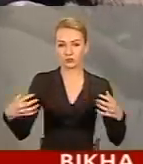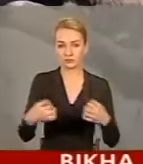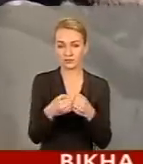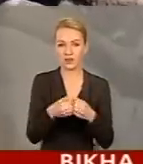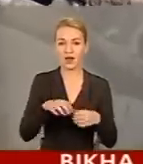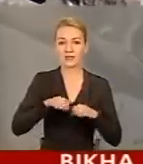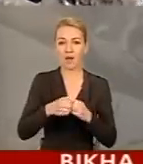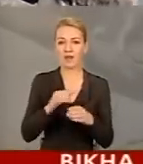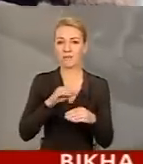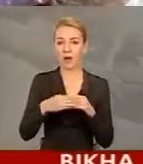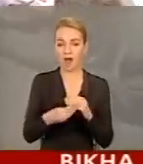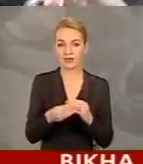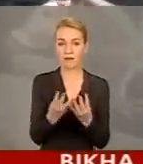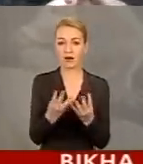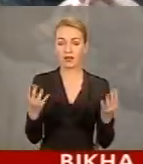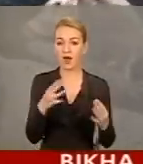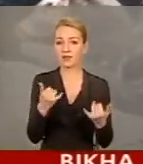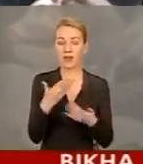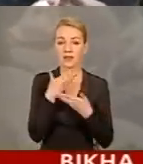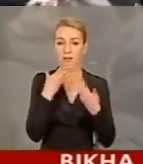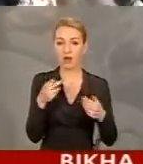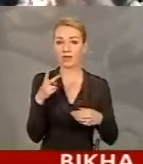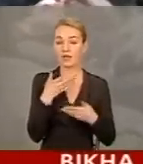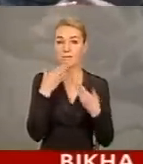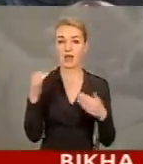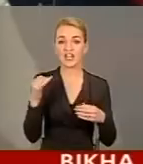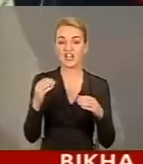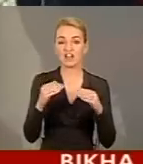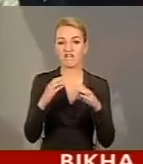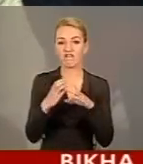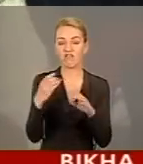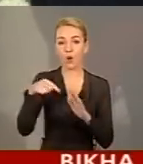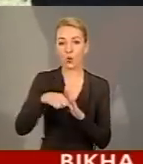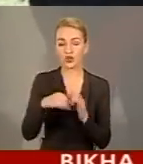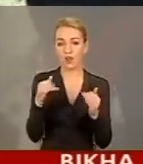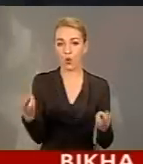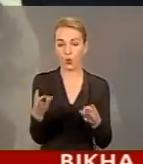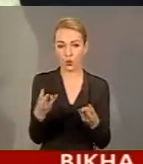зламані пальці. Паркана на ділянці тепер немає, як немає і вагончика для охорони. Його